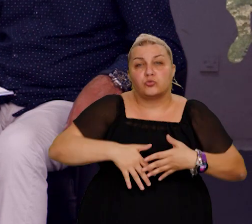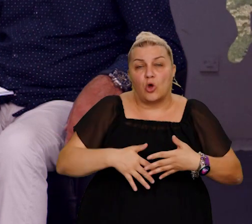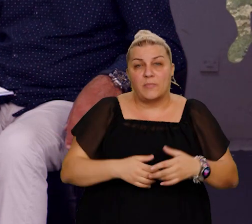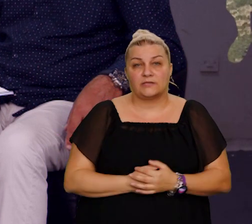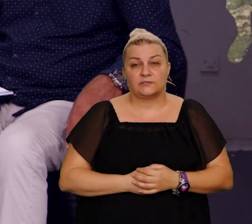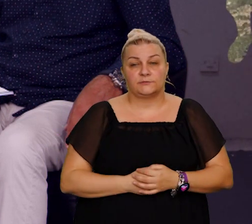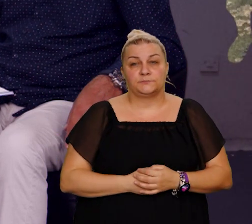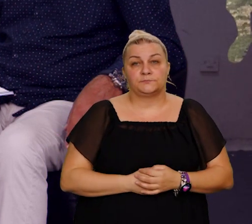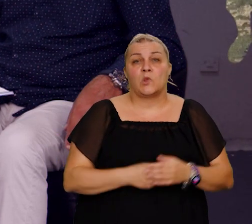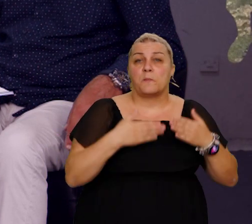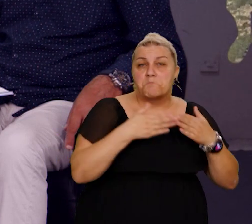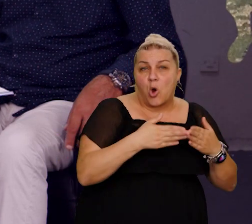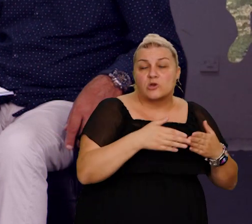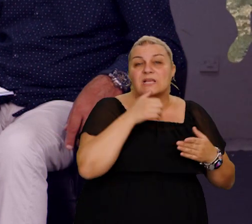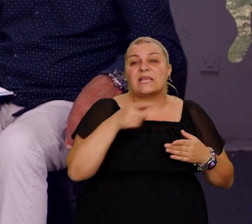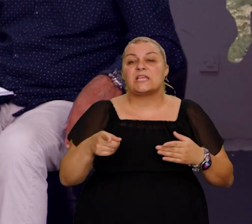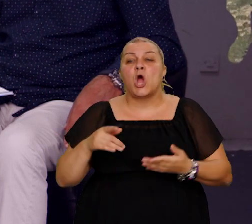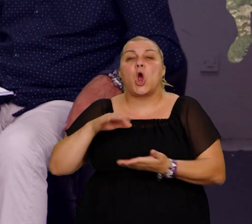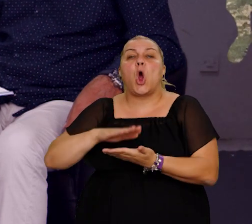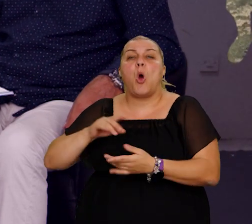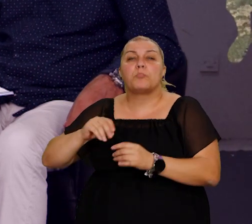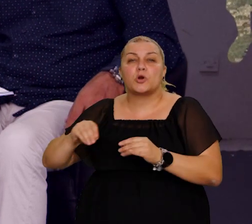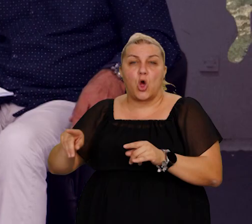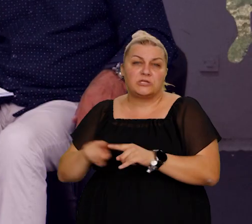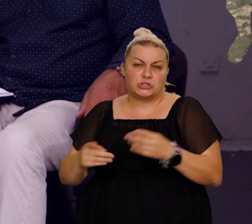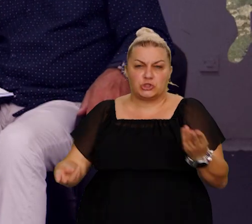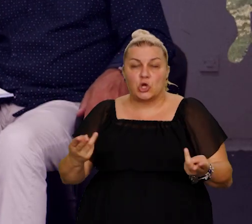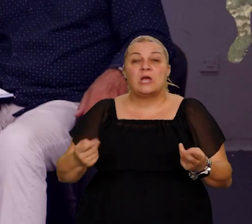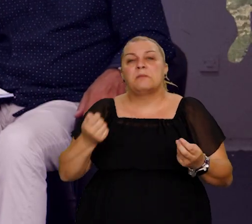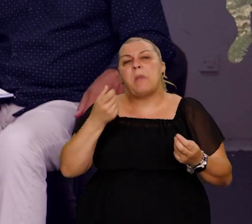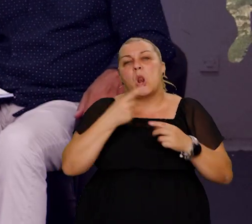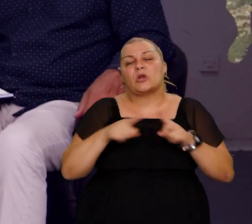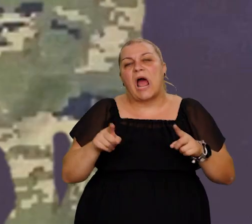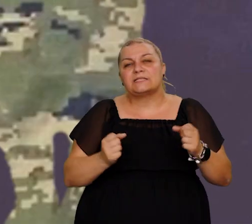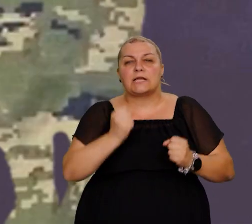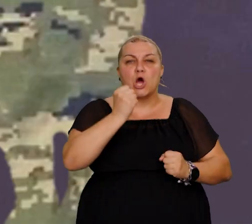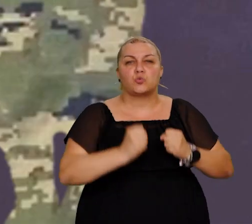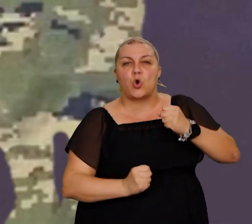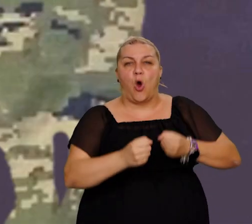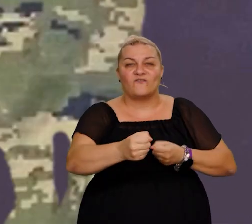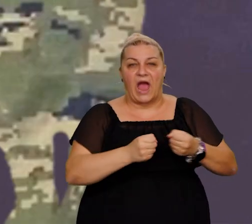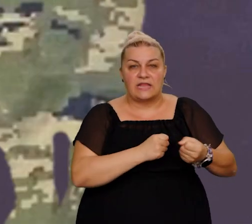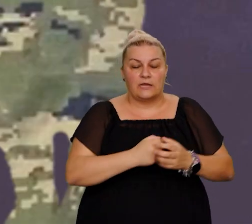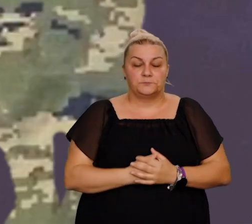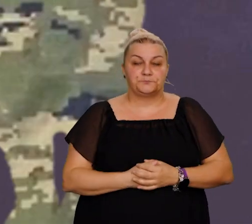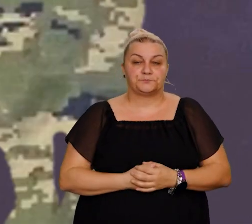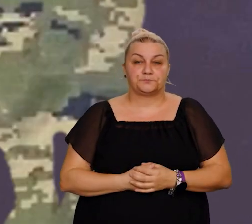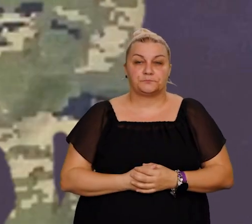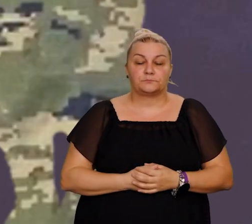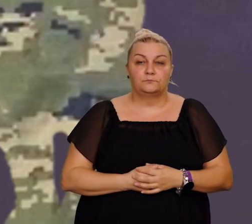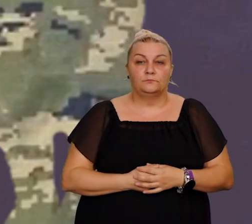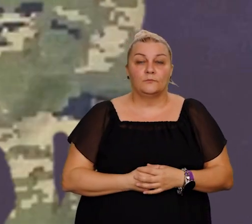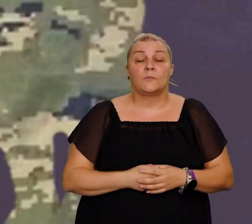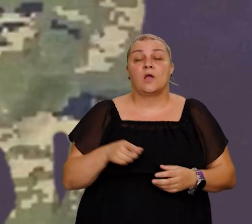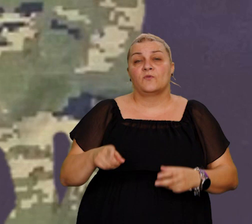isti, ovaj, kopnena varijanta i brodska, s tim da je razlika u upravljanju, rukovanju. Tako